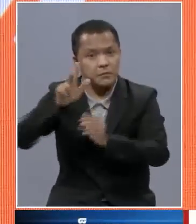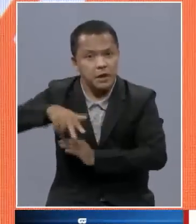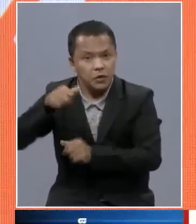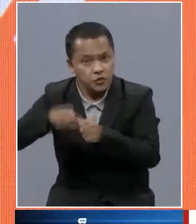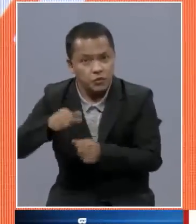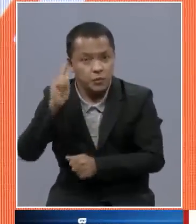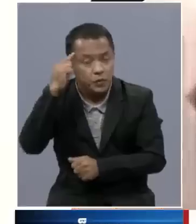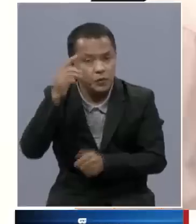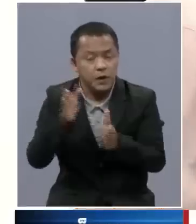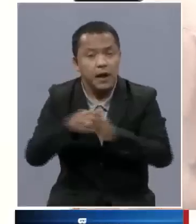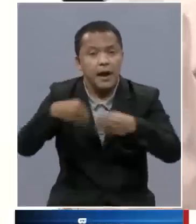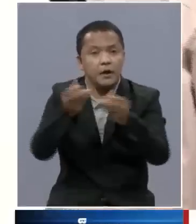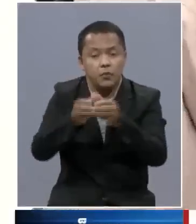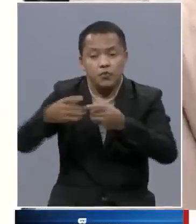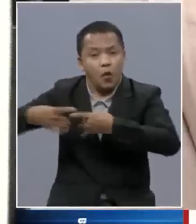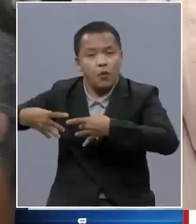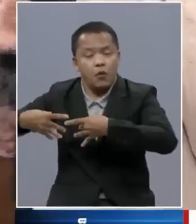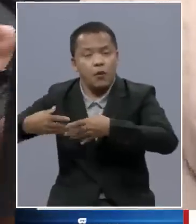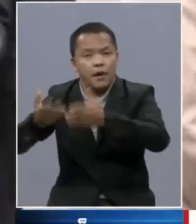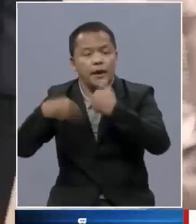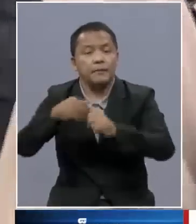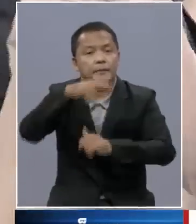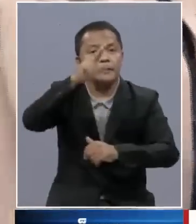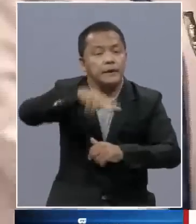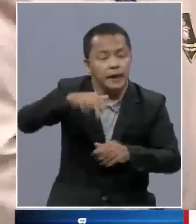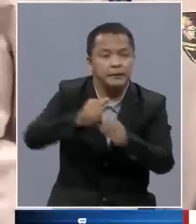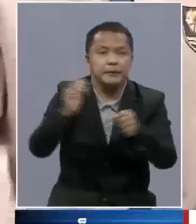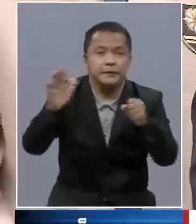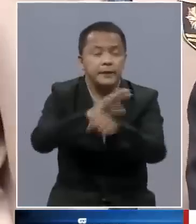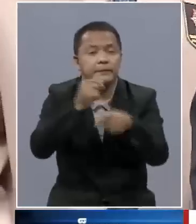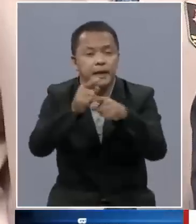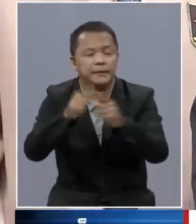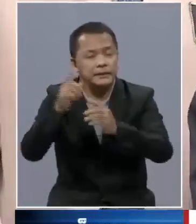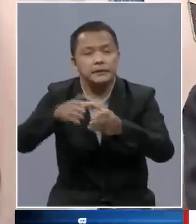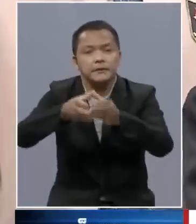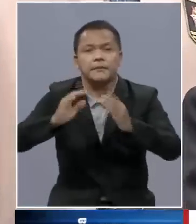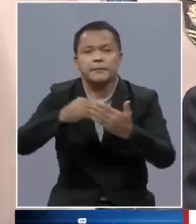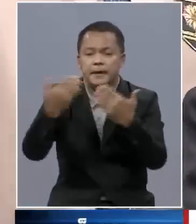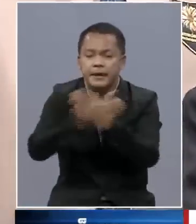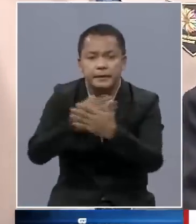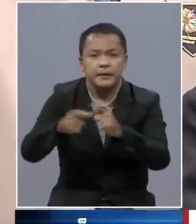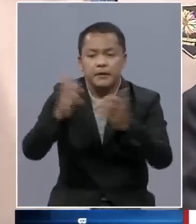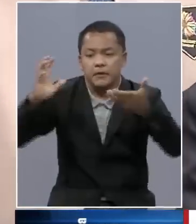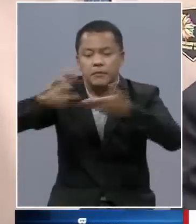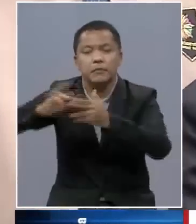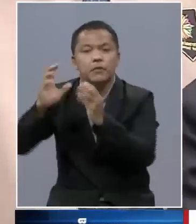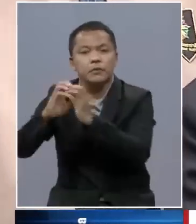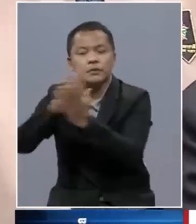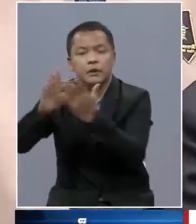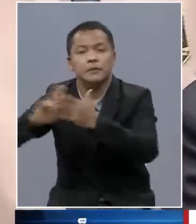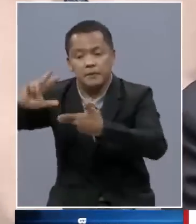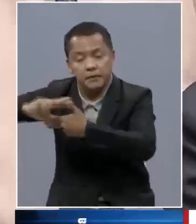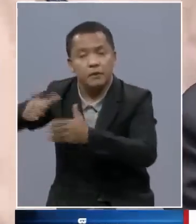ทยอยู่หรือไม่หรือจะยอมไปเป็นฝ่ายค้านจนเพื่อไทยมีสิทธิ์สมบูรณ์แบบที่จะสลัดขั้วสลายเงื่อนไขแล้วก็ไปจับมือกับภูมิใจไทยพลังประช